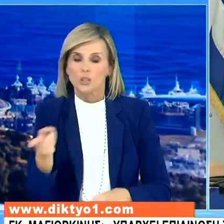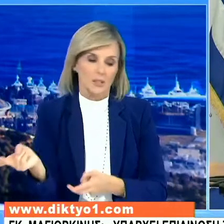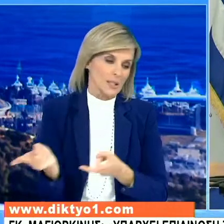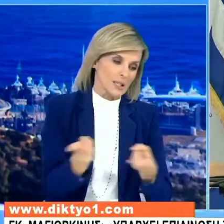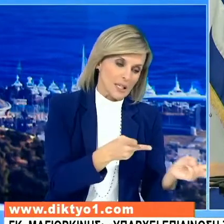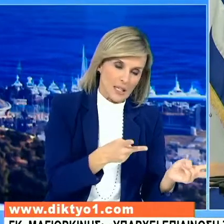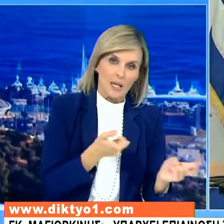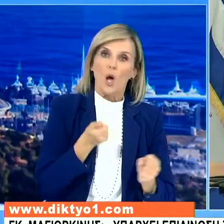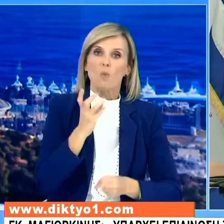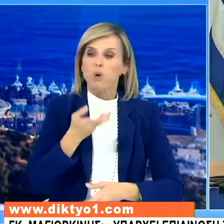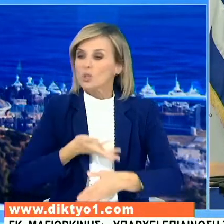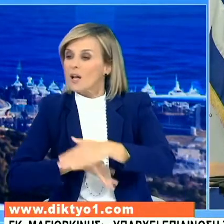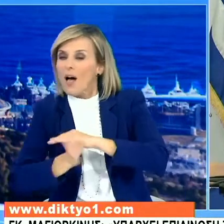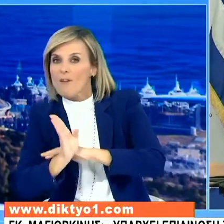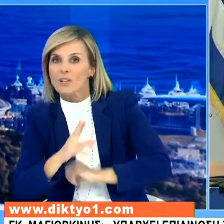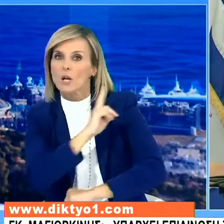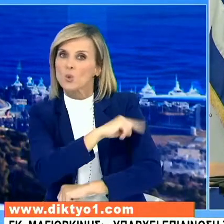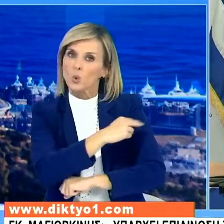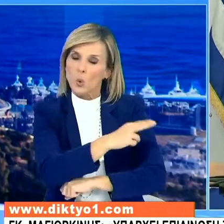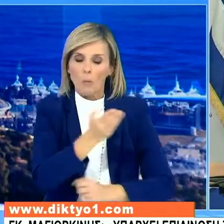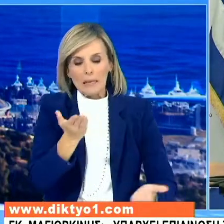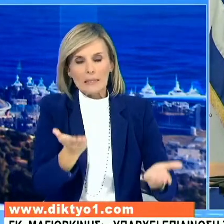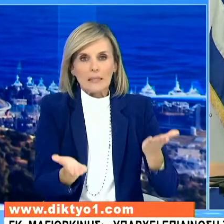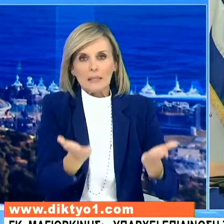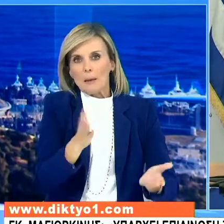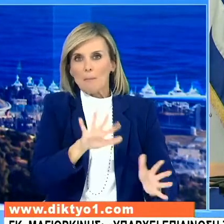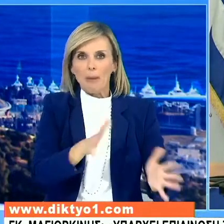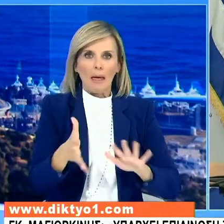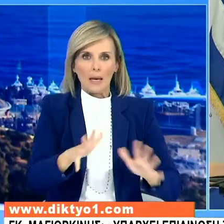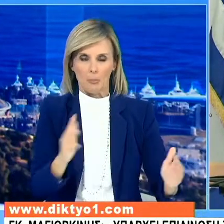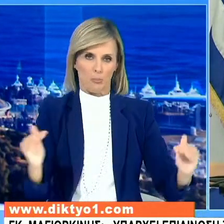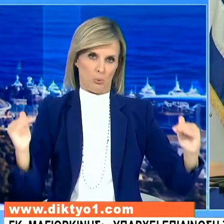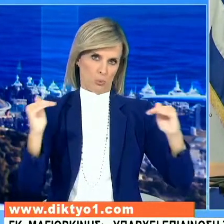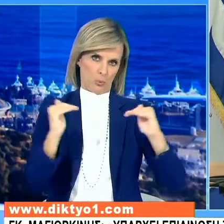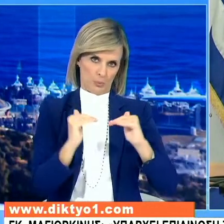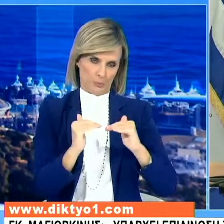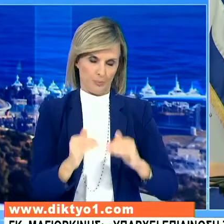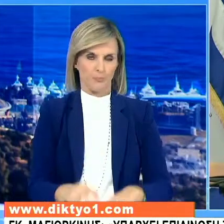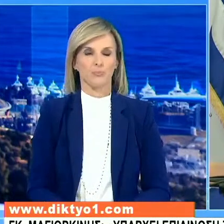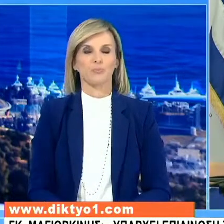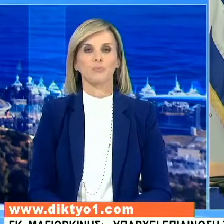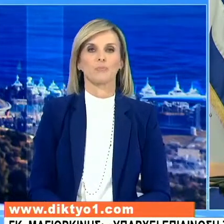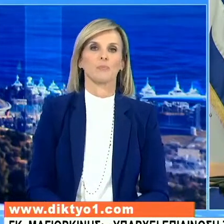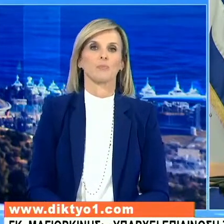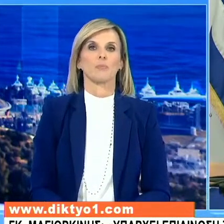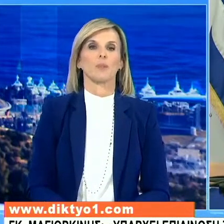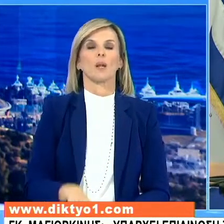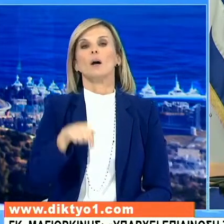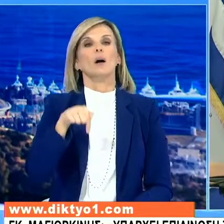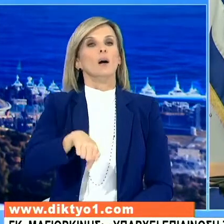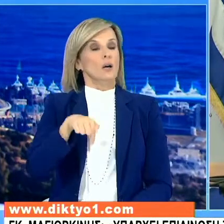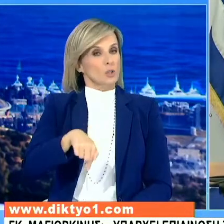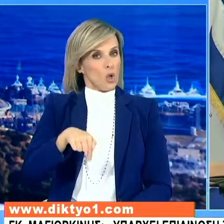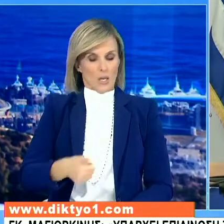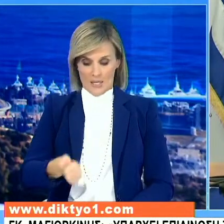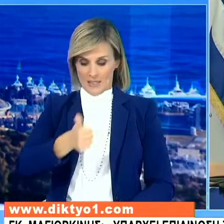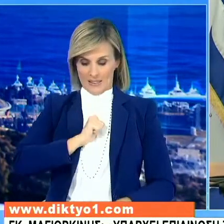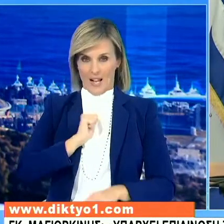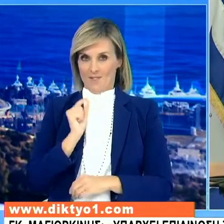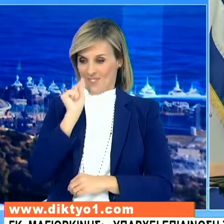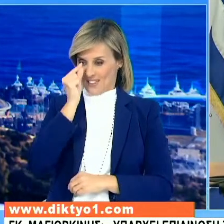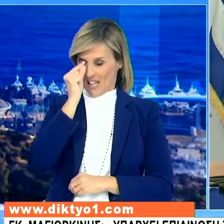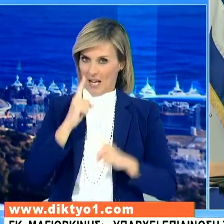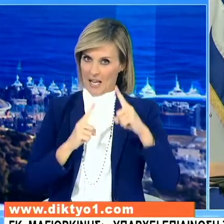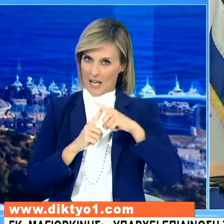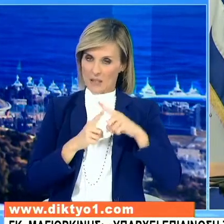ένα μεσοσταθμικά. Σχετικά με την παρέμβαση δημόσιας υγείας για προσωμιωματικό έλεγχο με αντιγονικά self-test, μέχρι σήμερα έχουν